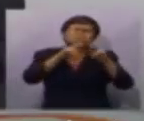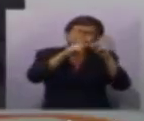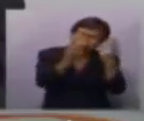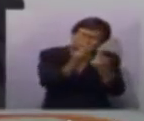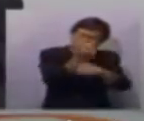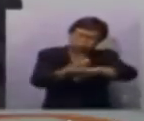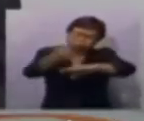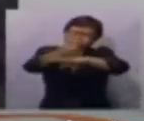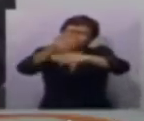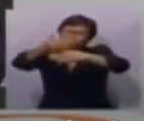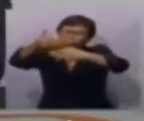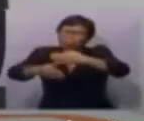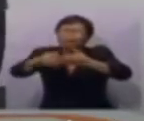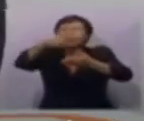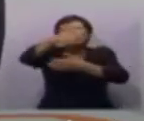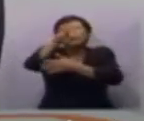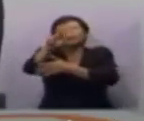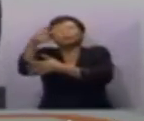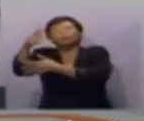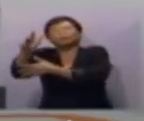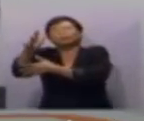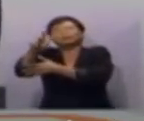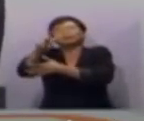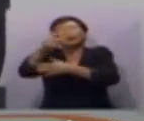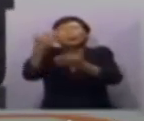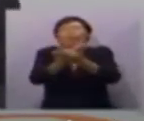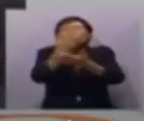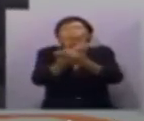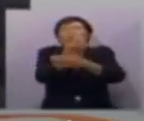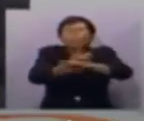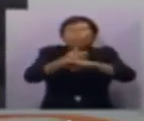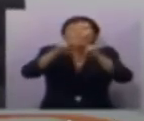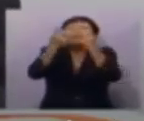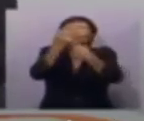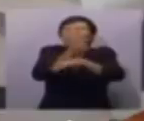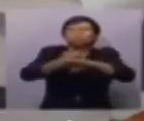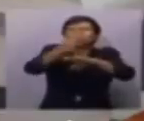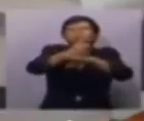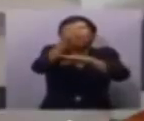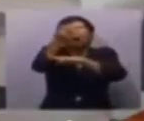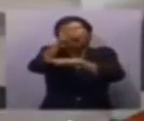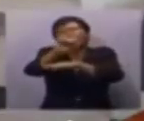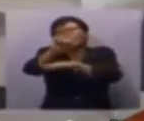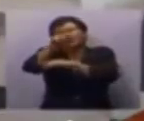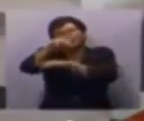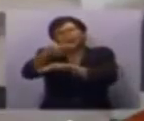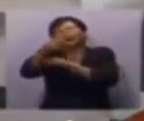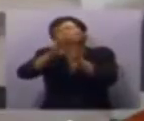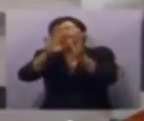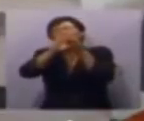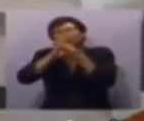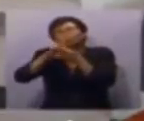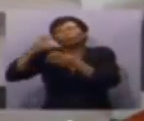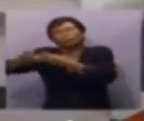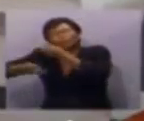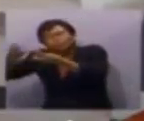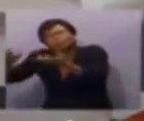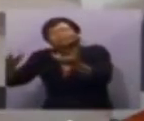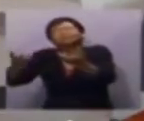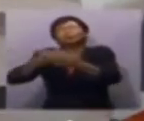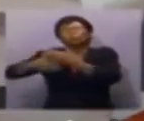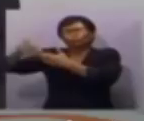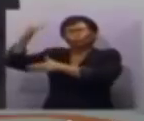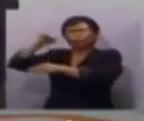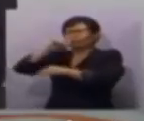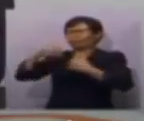yang ditubuhkan selepas pilihan raya ke-13 yang lalu, seperti mana Parti Amanah, Parti Bersatu, Warisan yang sebelum ini